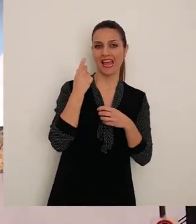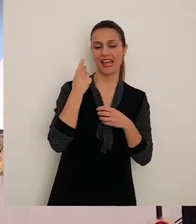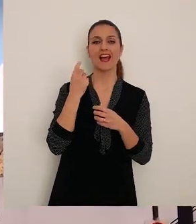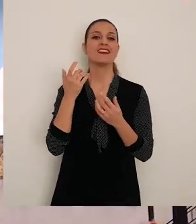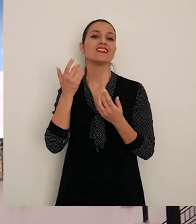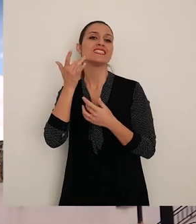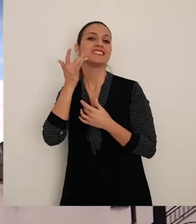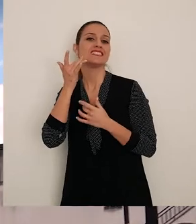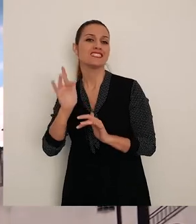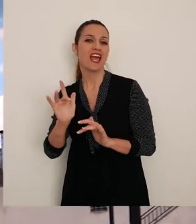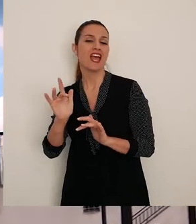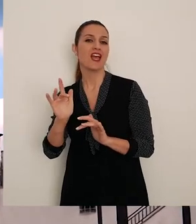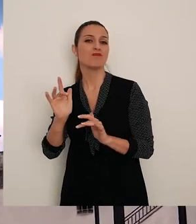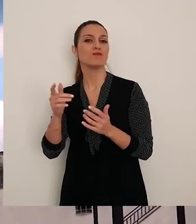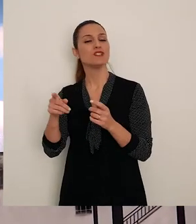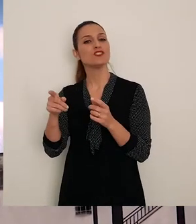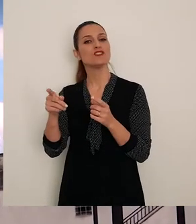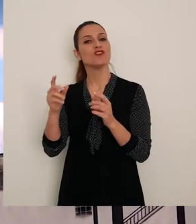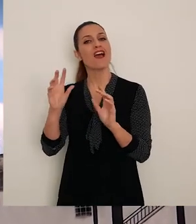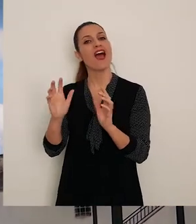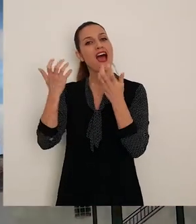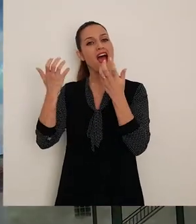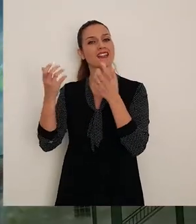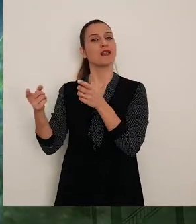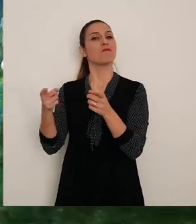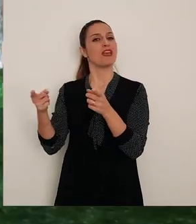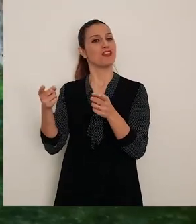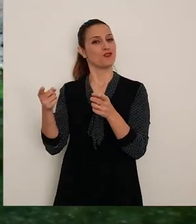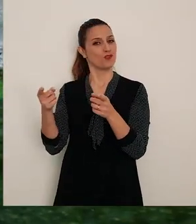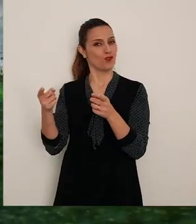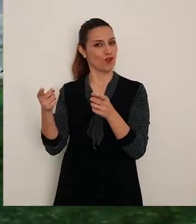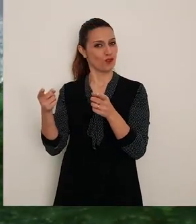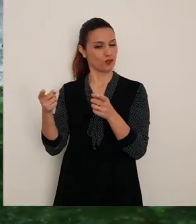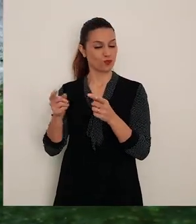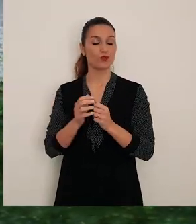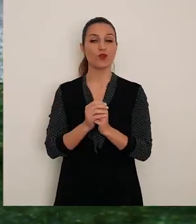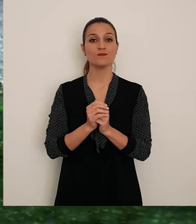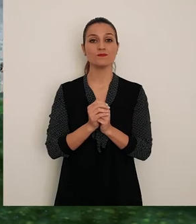fastosi dell'arte greca con la sobrietà dell'architettura di regime.